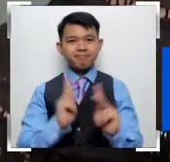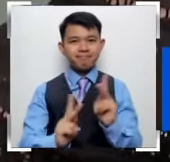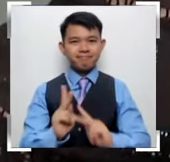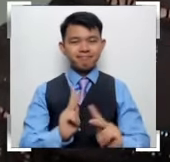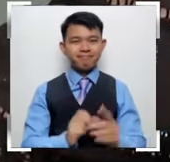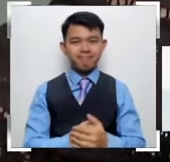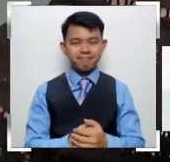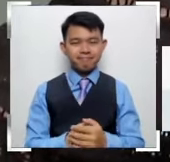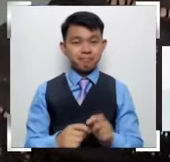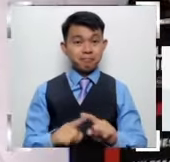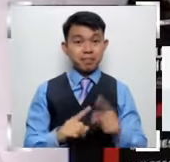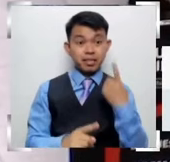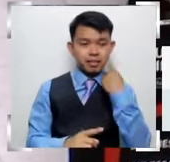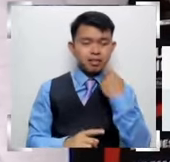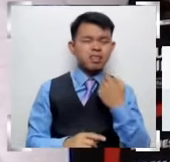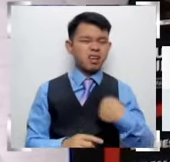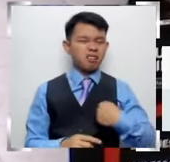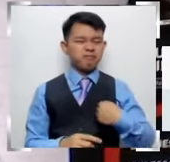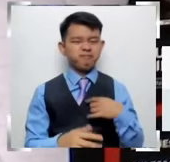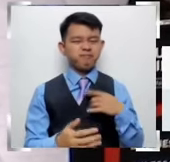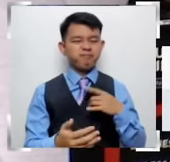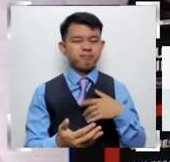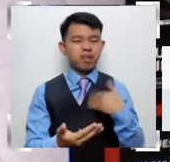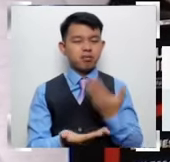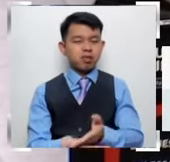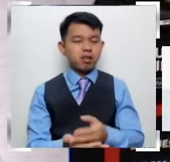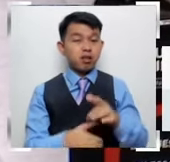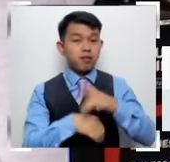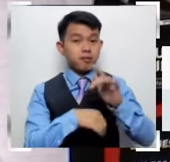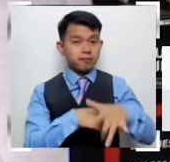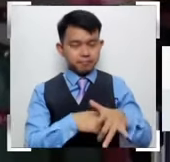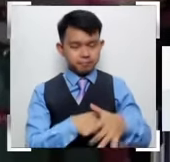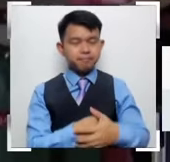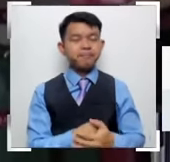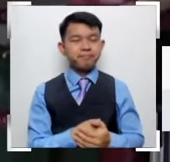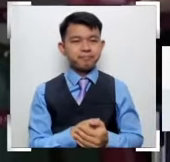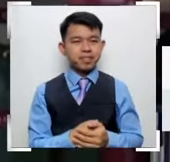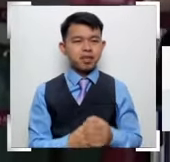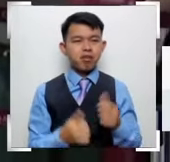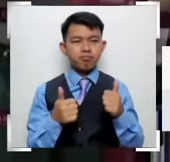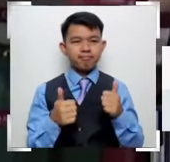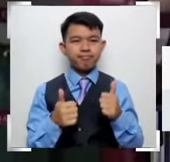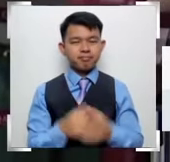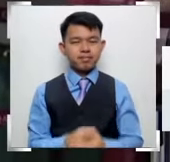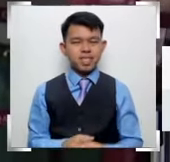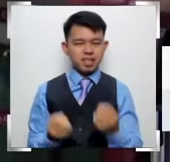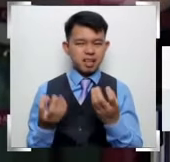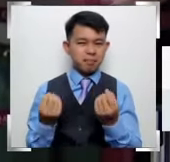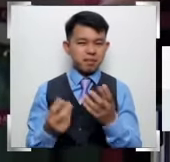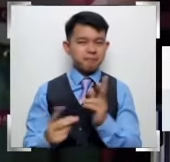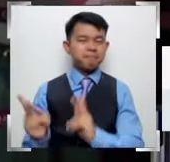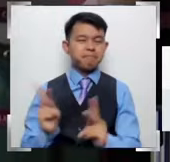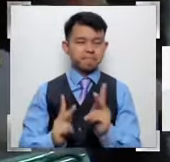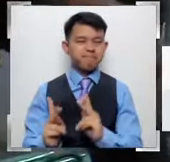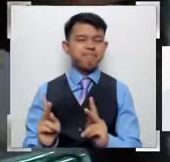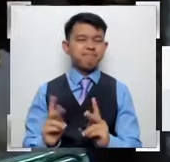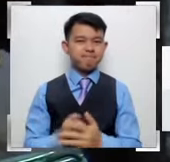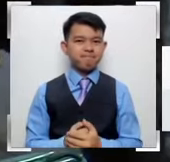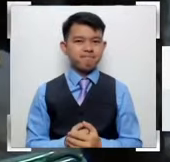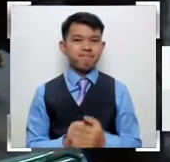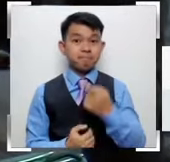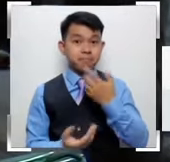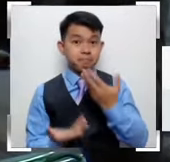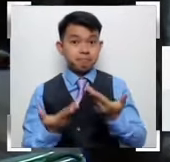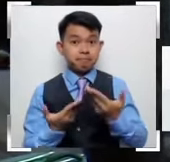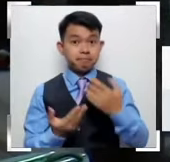yung dating namin kanina. So medyo okay naman siya. Talagang marami lang talagang tao ngayon. Siguro dahil nga after